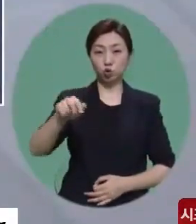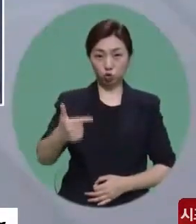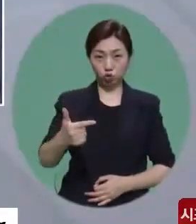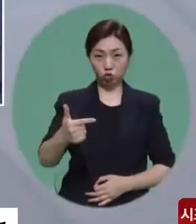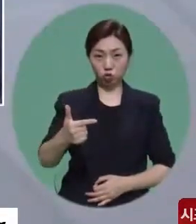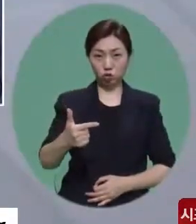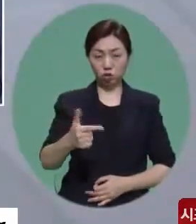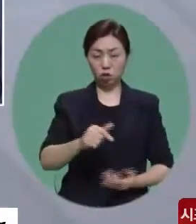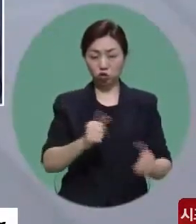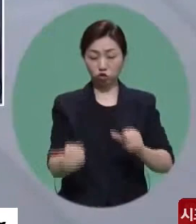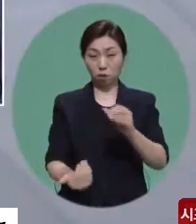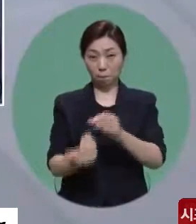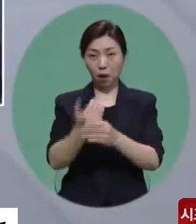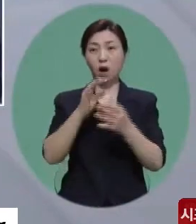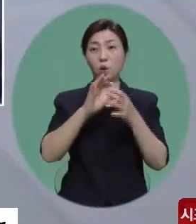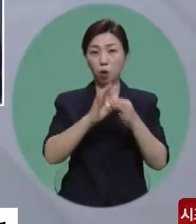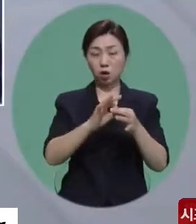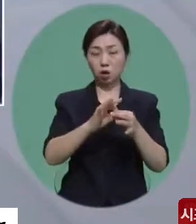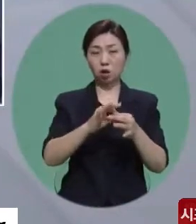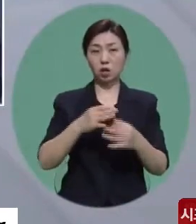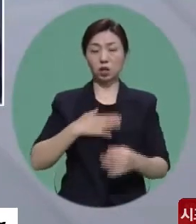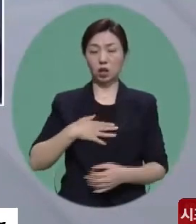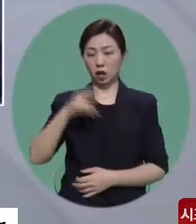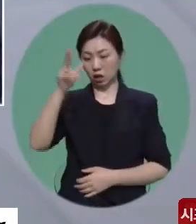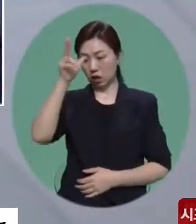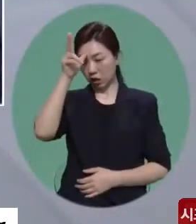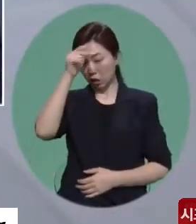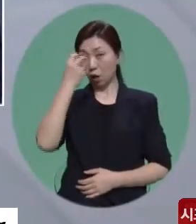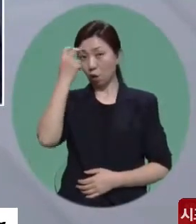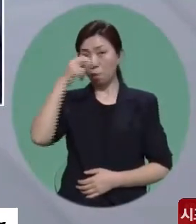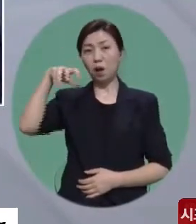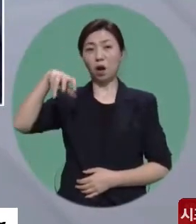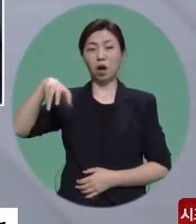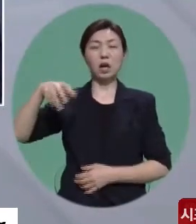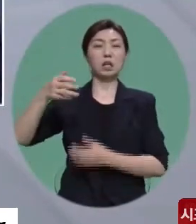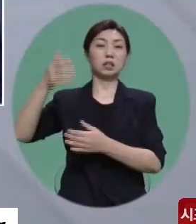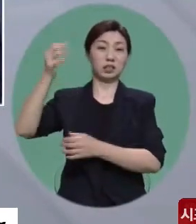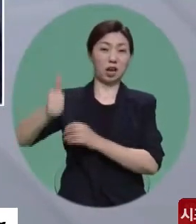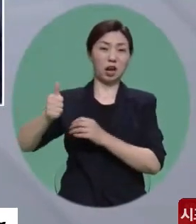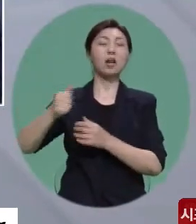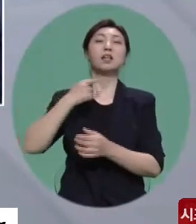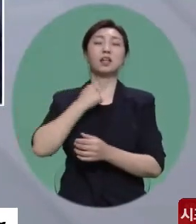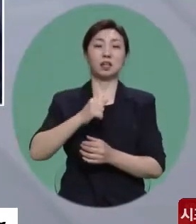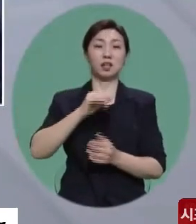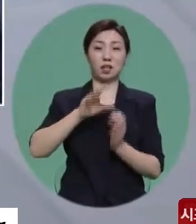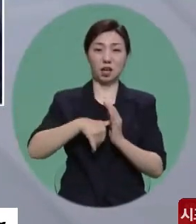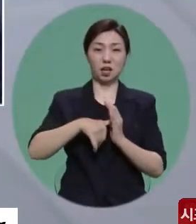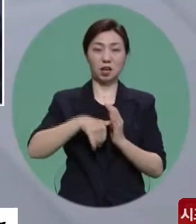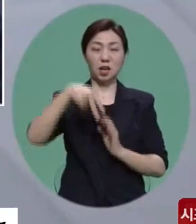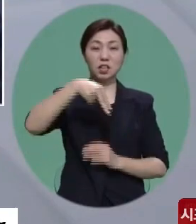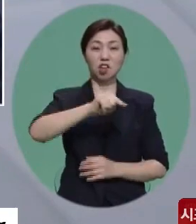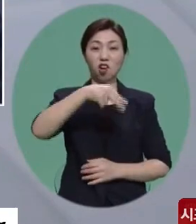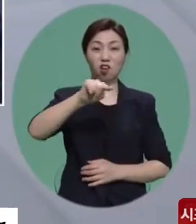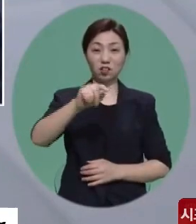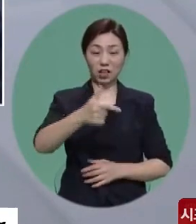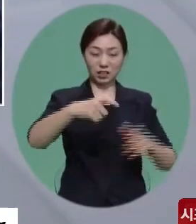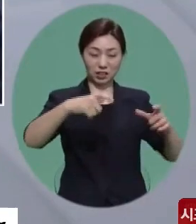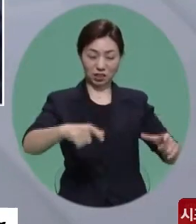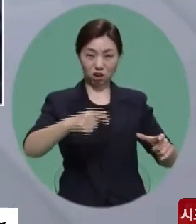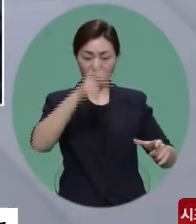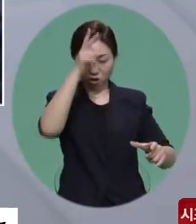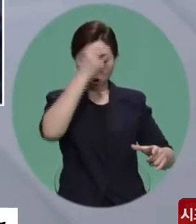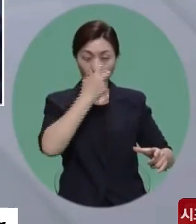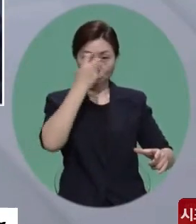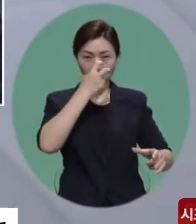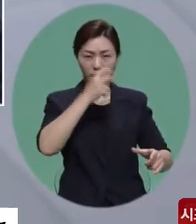검찰총장으로서 서산지청에 지휘해서 그 13명이 기소되게 수사를 철저하게 시키고 처리를